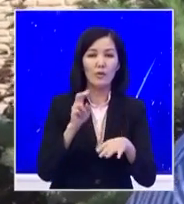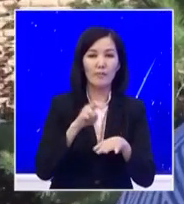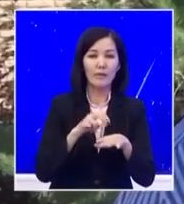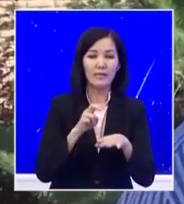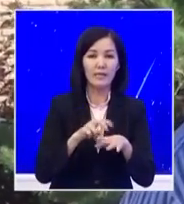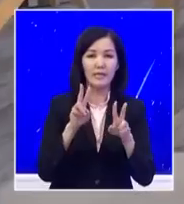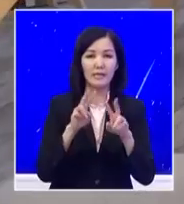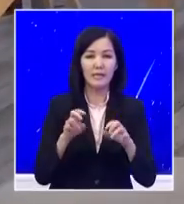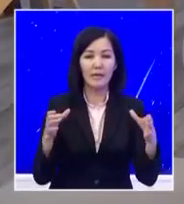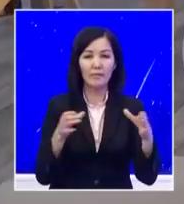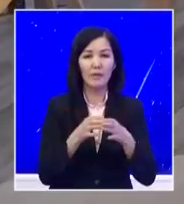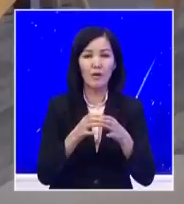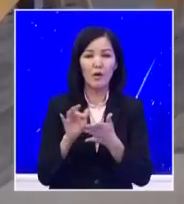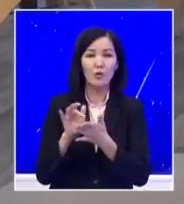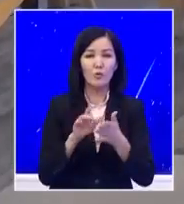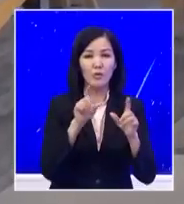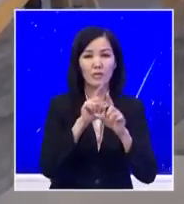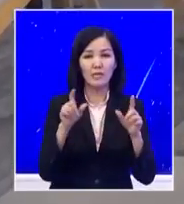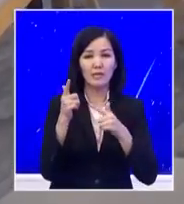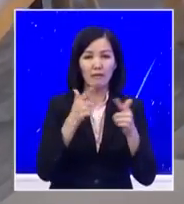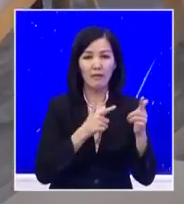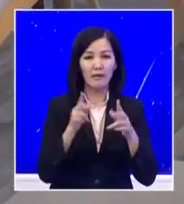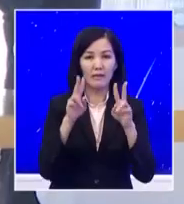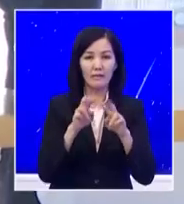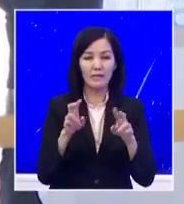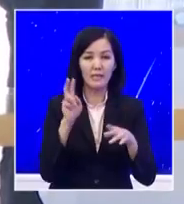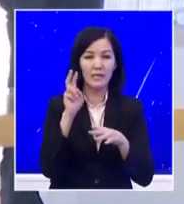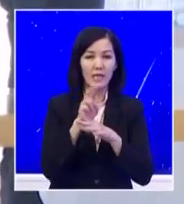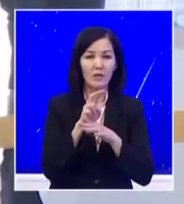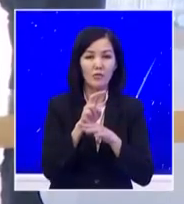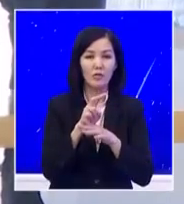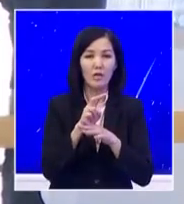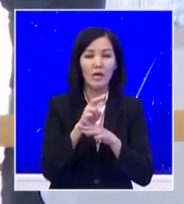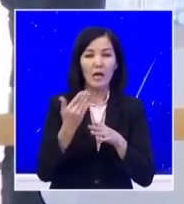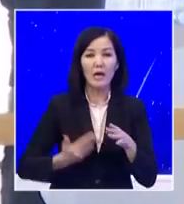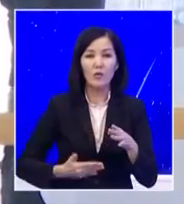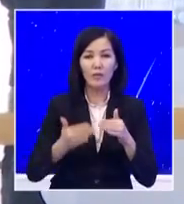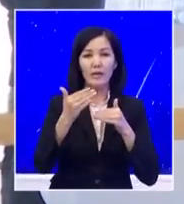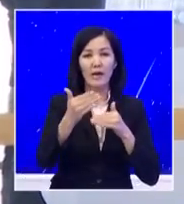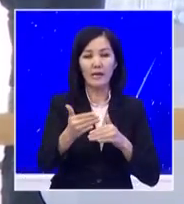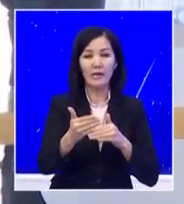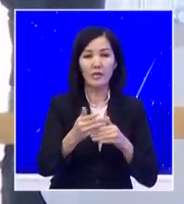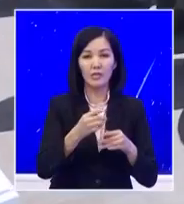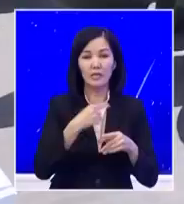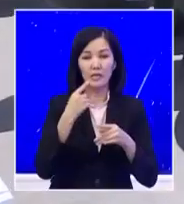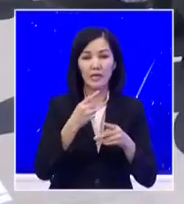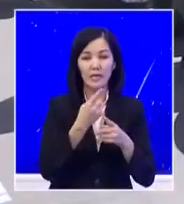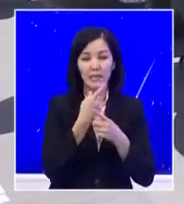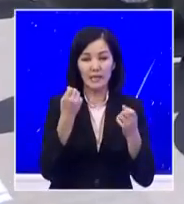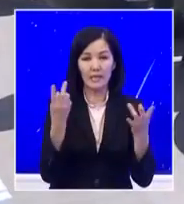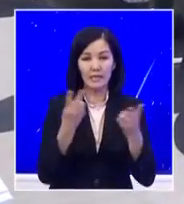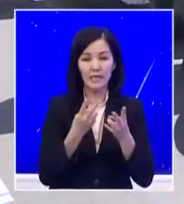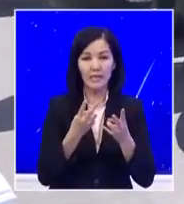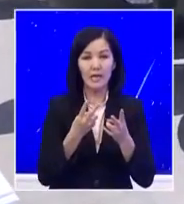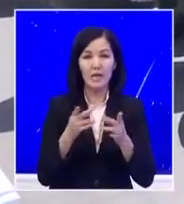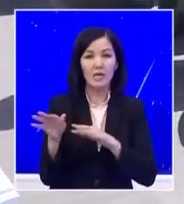бастаған сараптама топ туристік нысандардың дайындығын тексерді. Келушілердің әлеуметтік арақашықтықты сақтауы ескертілді. Тиісінше